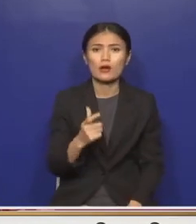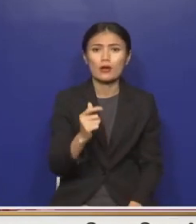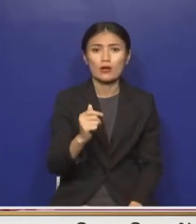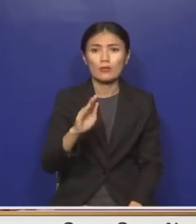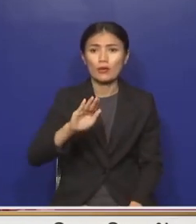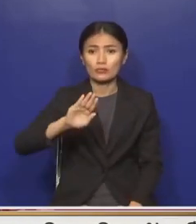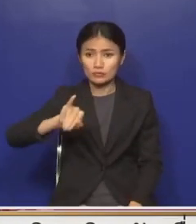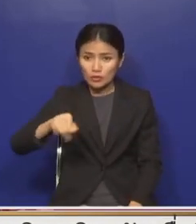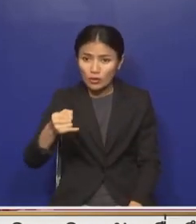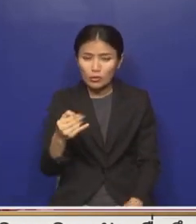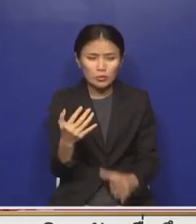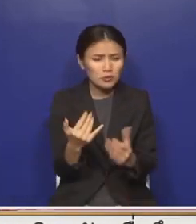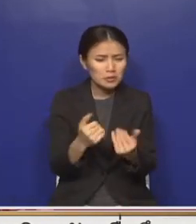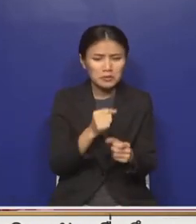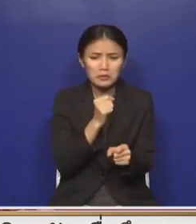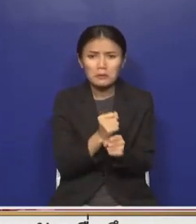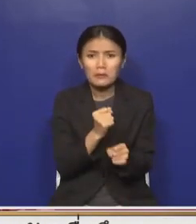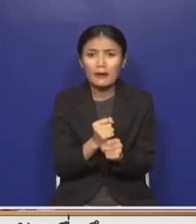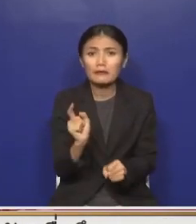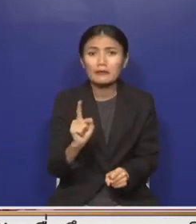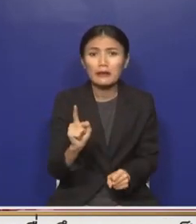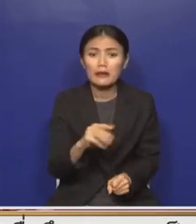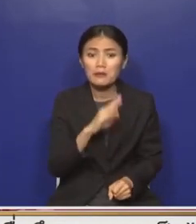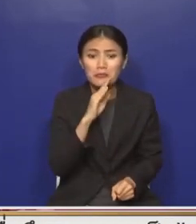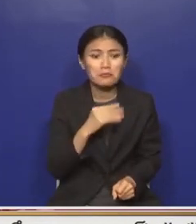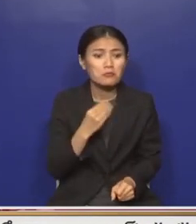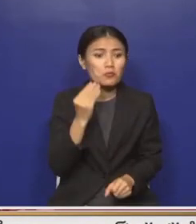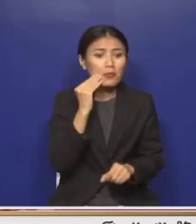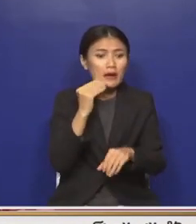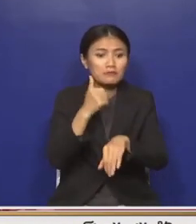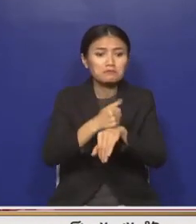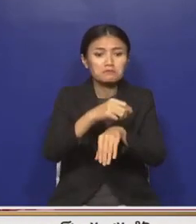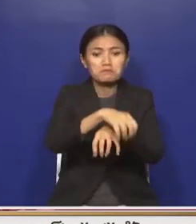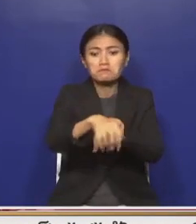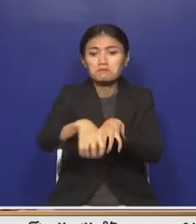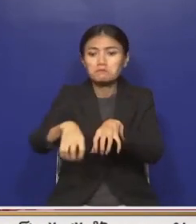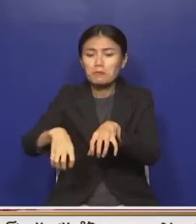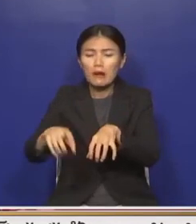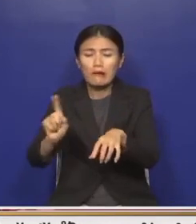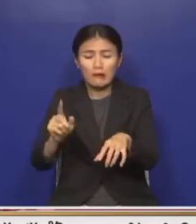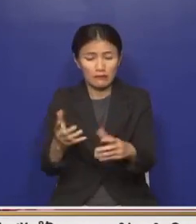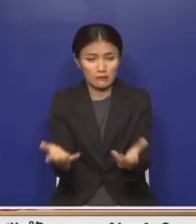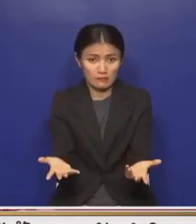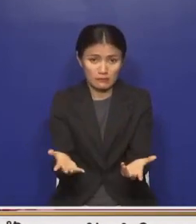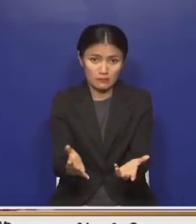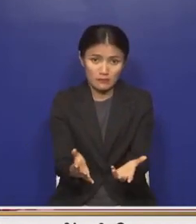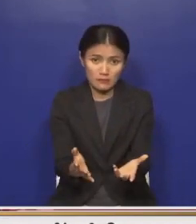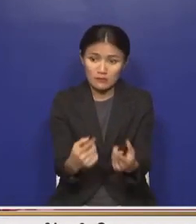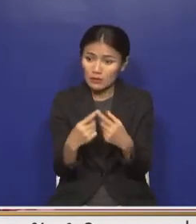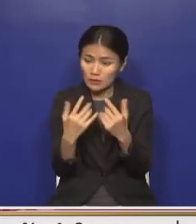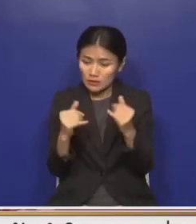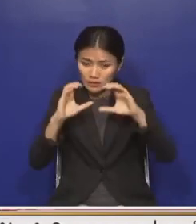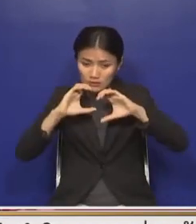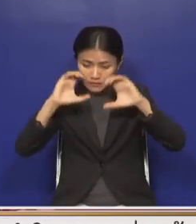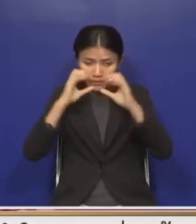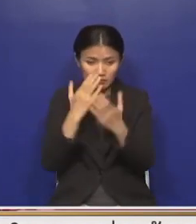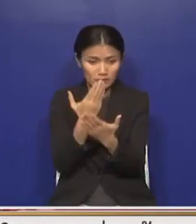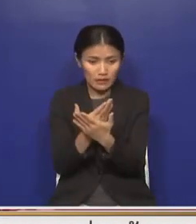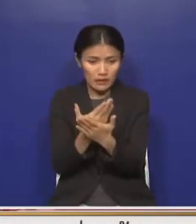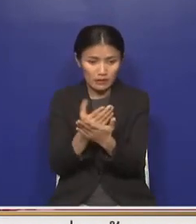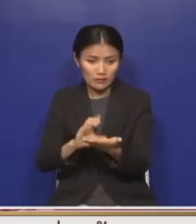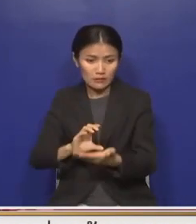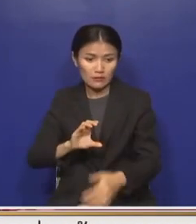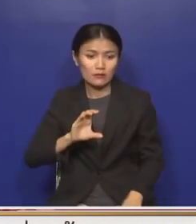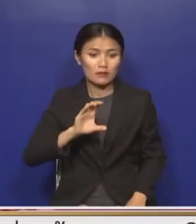ทำงานครับจะแลงให้ไปหมูบานตำบนทุกอย่างจะลงพนที่ประกฎว่ะรฐบาลได้จ่ายส Khalประมาณให